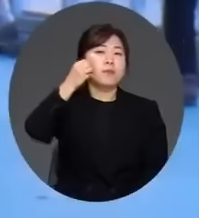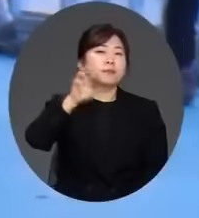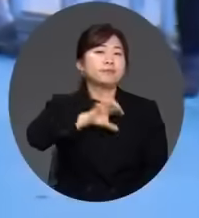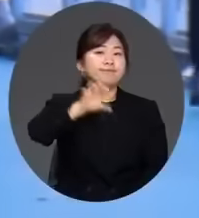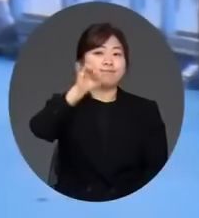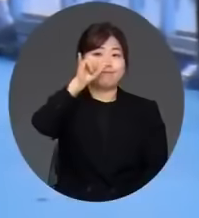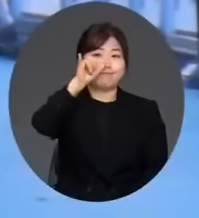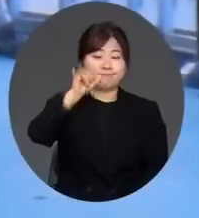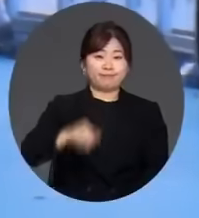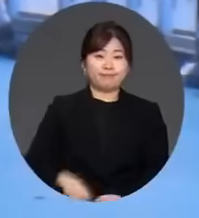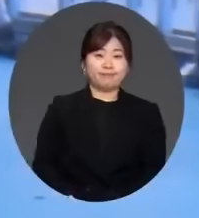뉴스 문진입니다